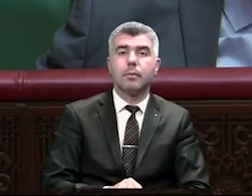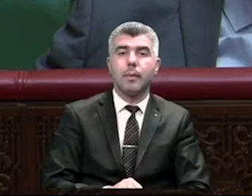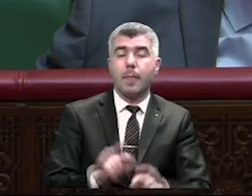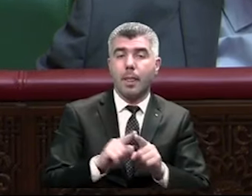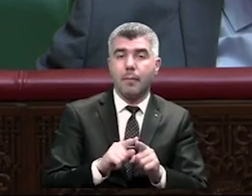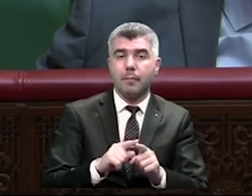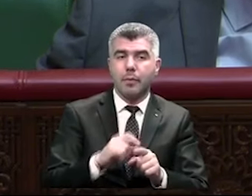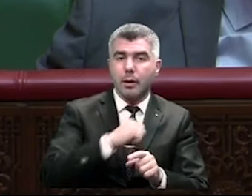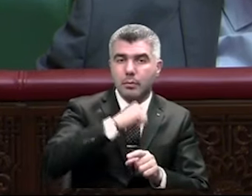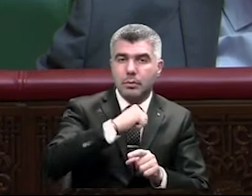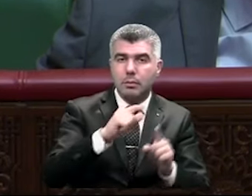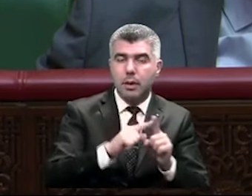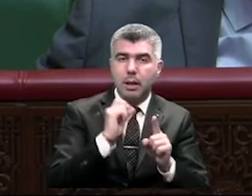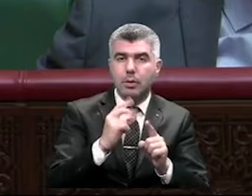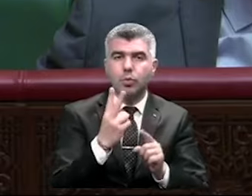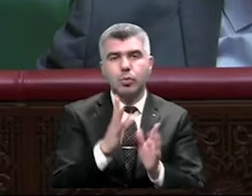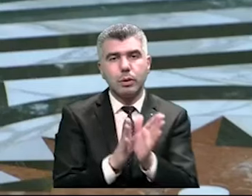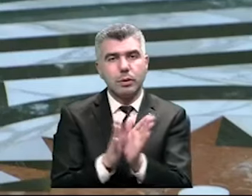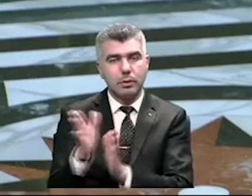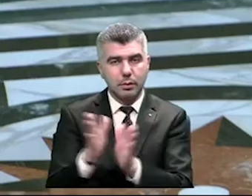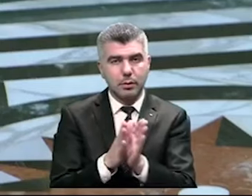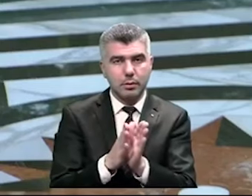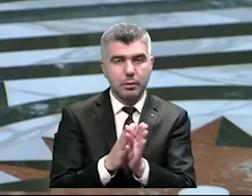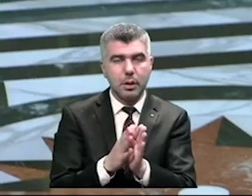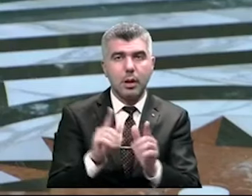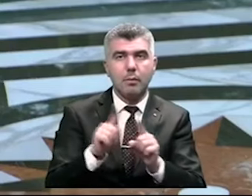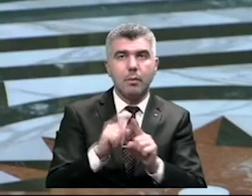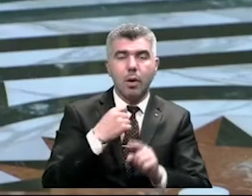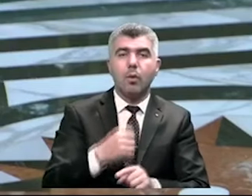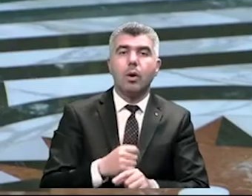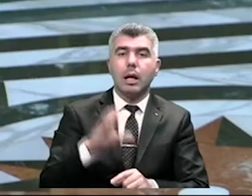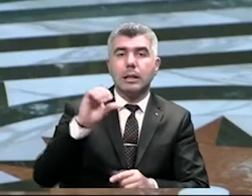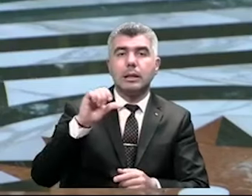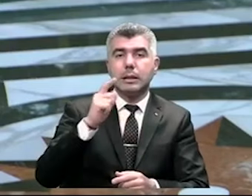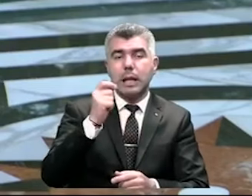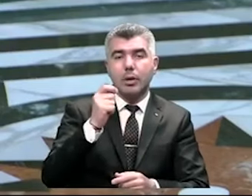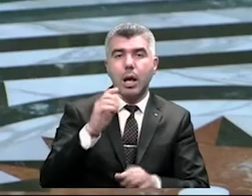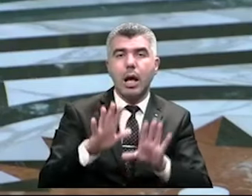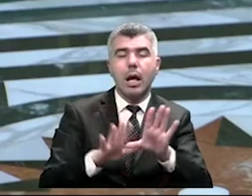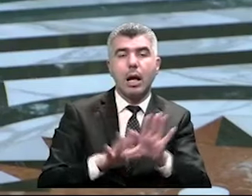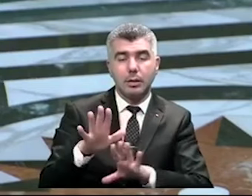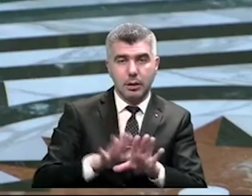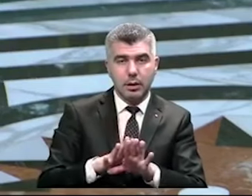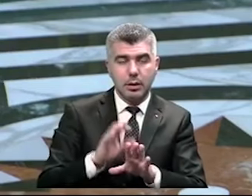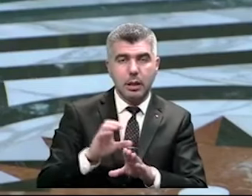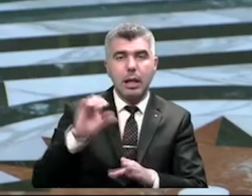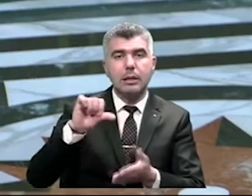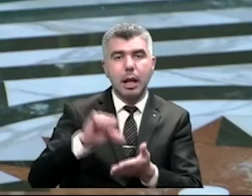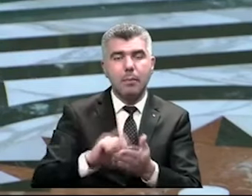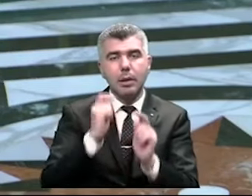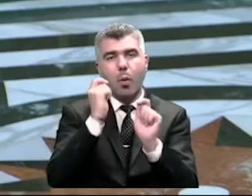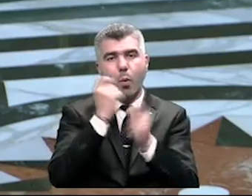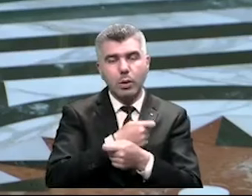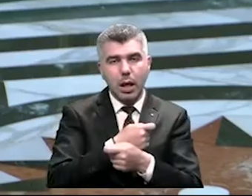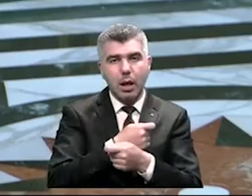السرعه الفائقه عندها جوج ديال المحاور المحور الاطلسي يربط ما بين طنجه واادي المحور المغاربي يربط بين البيضاء ووجده وغادي